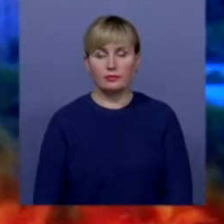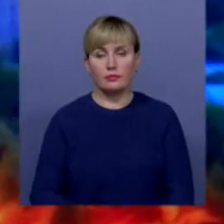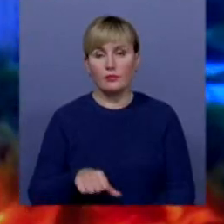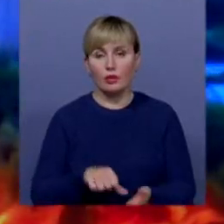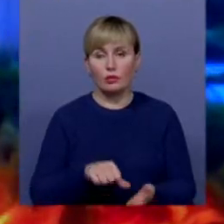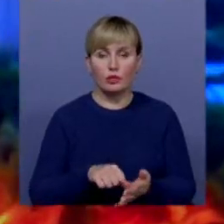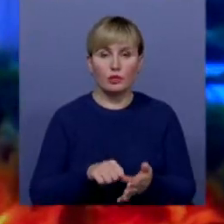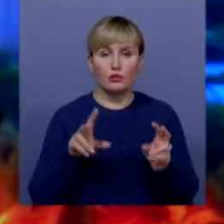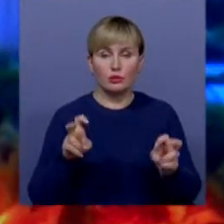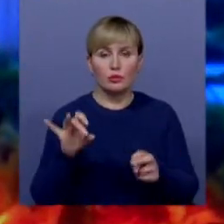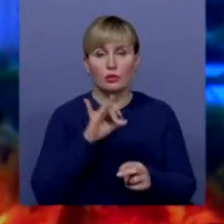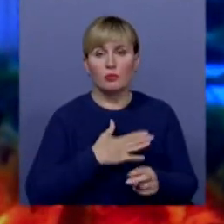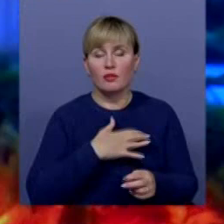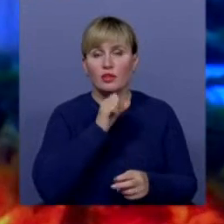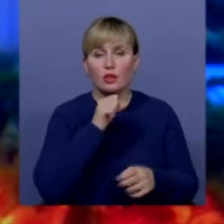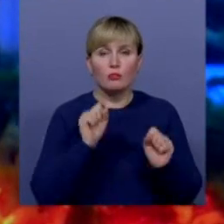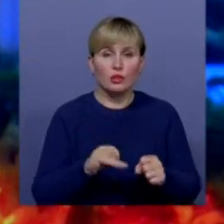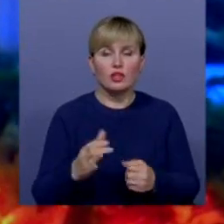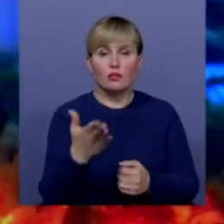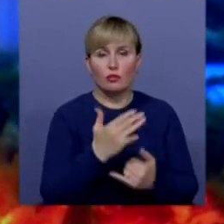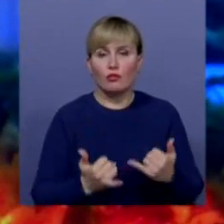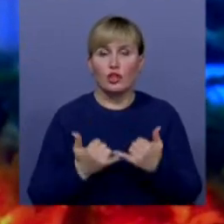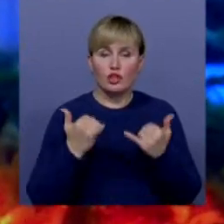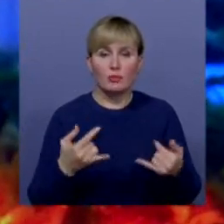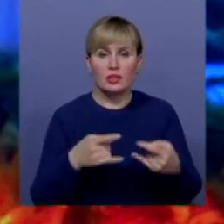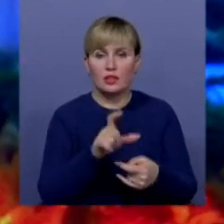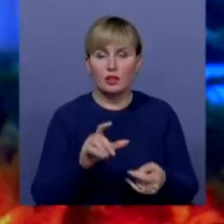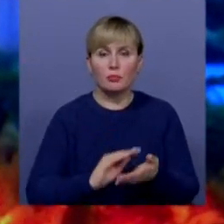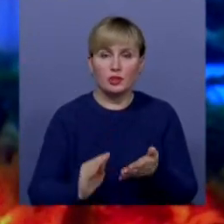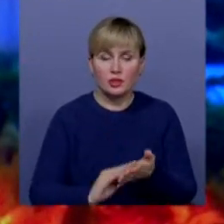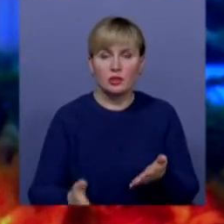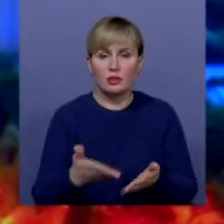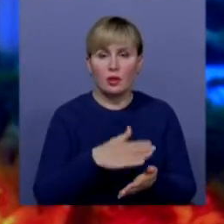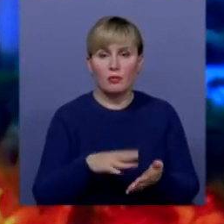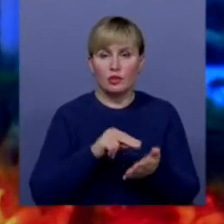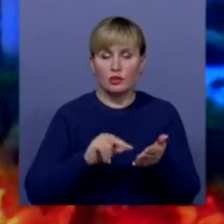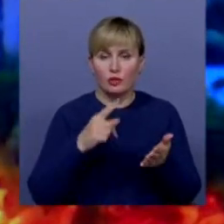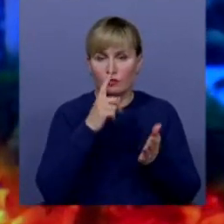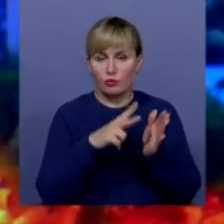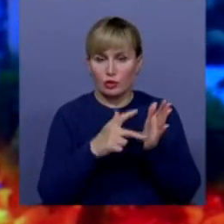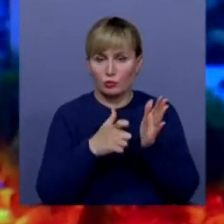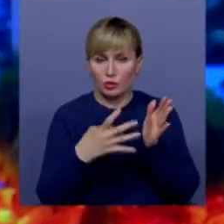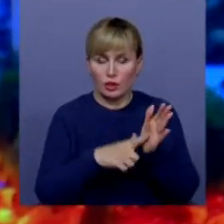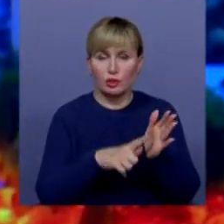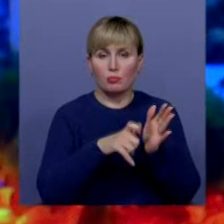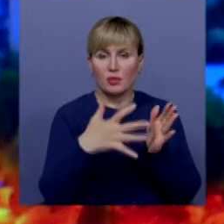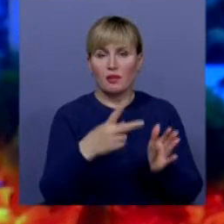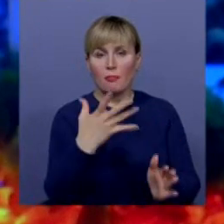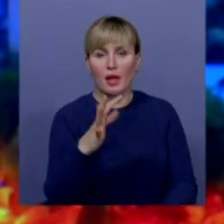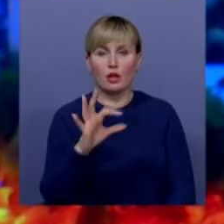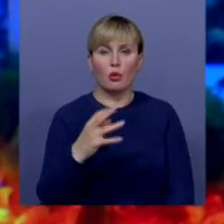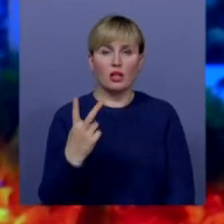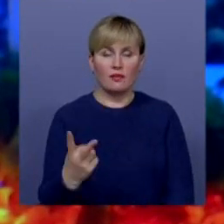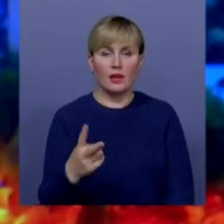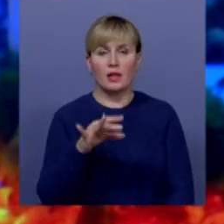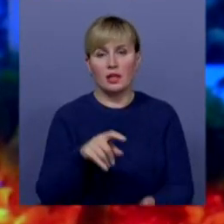Участвовать в рубрике «История моего деда» можете и вы, уважаемые телезрители. Пишите нам на WhatsApp 8 747 750 2502